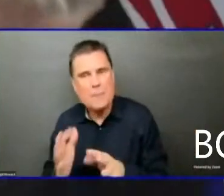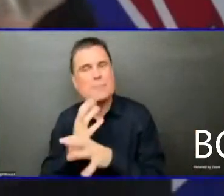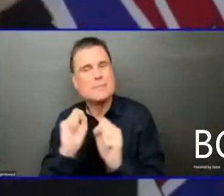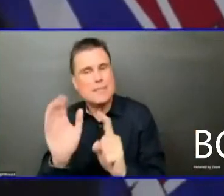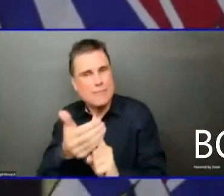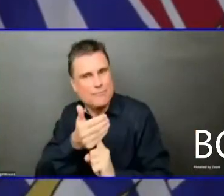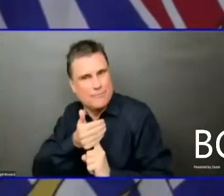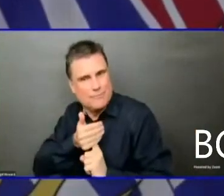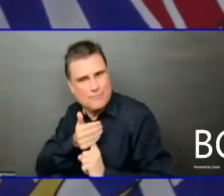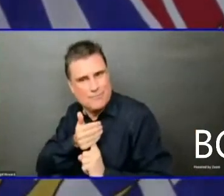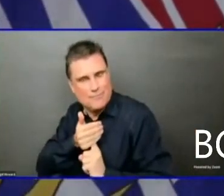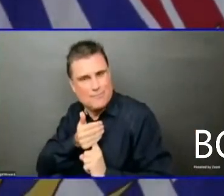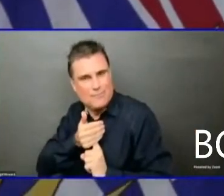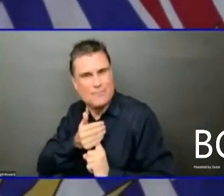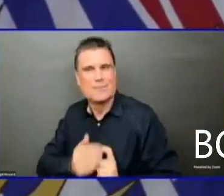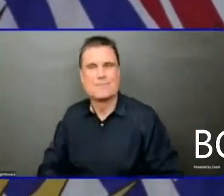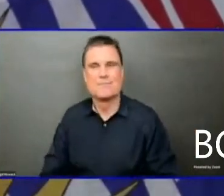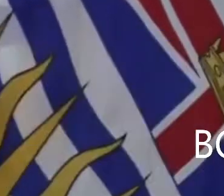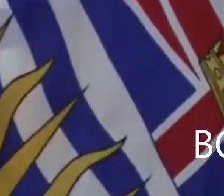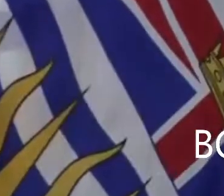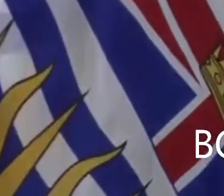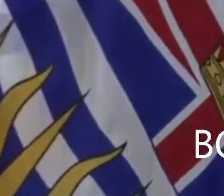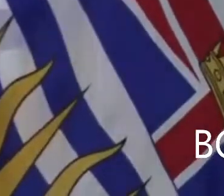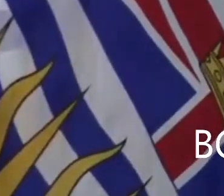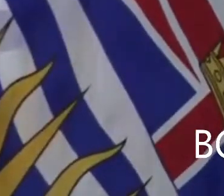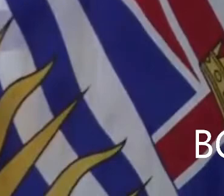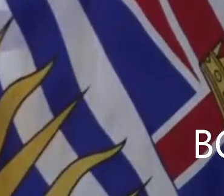好，那么卫生厅长再做一些总结。